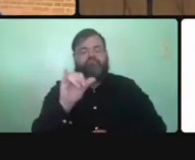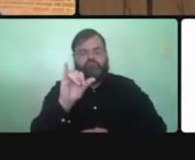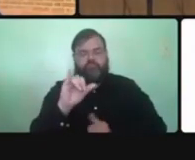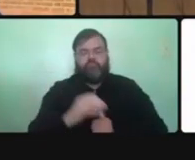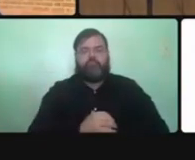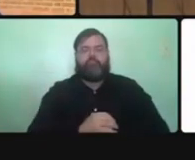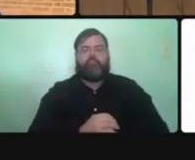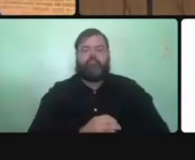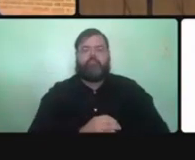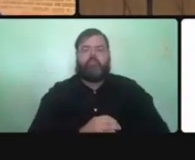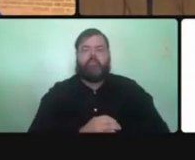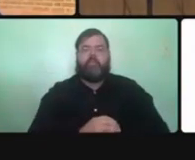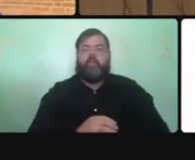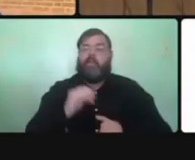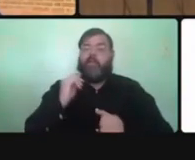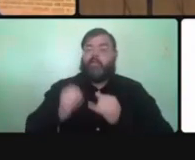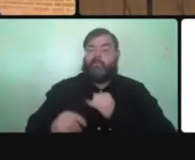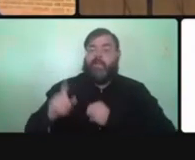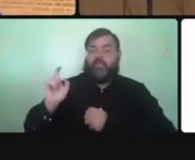Na swali langu la mwisho.